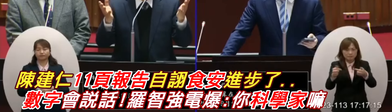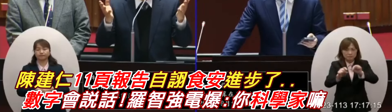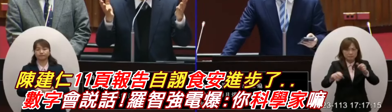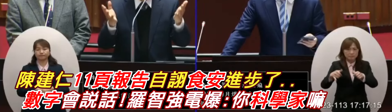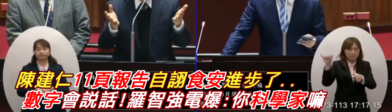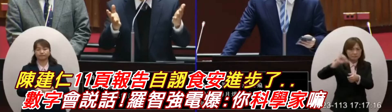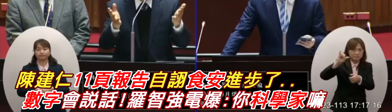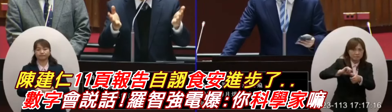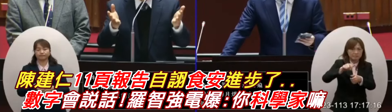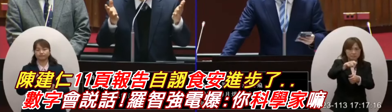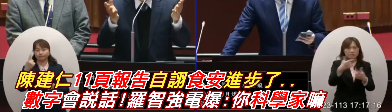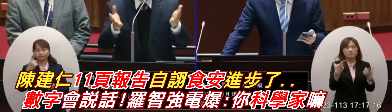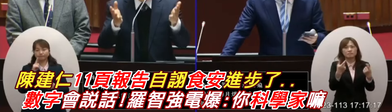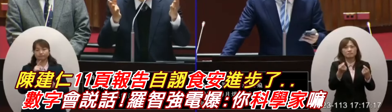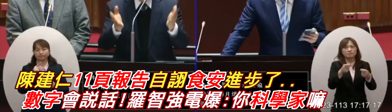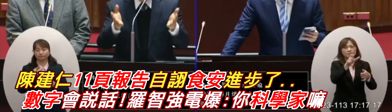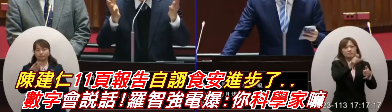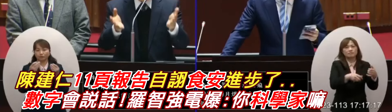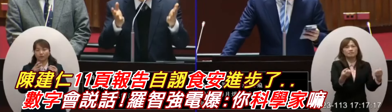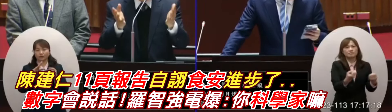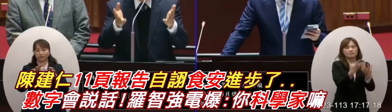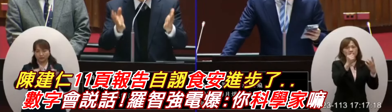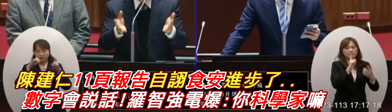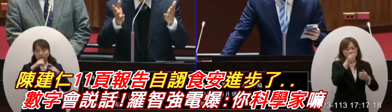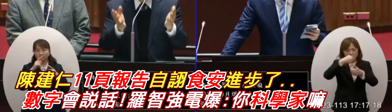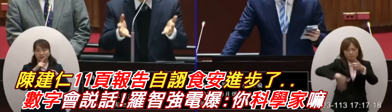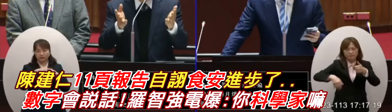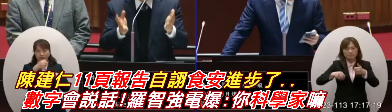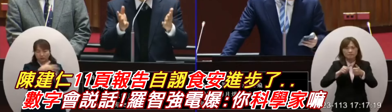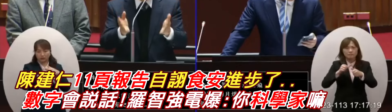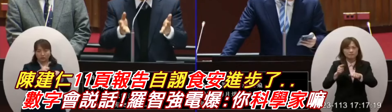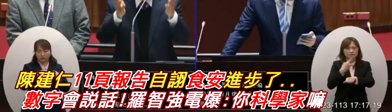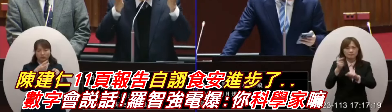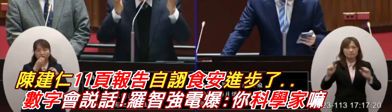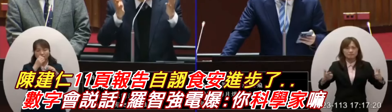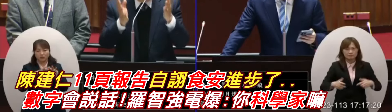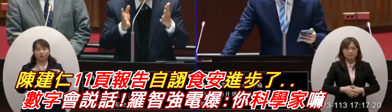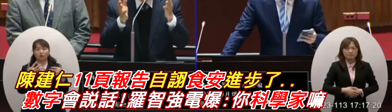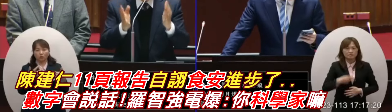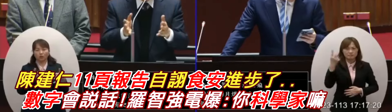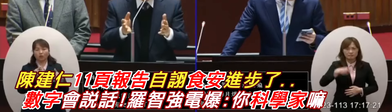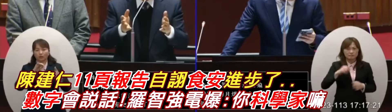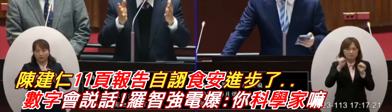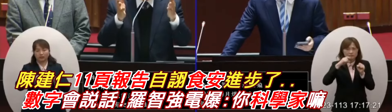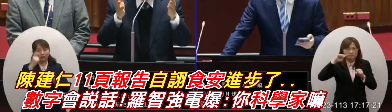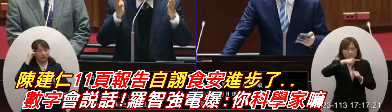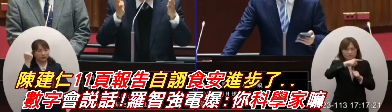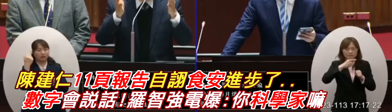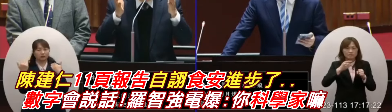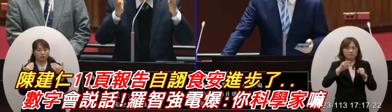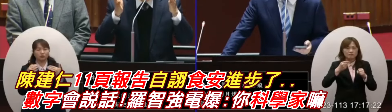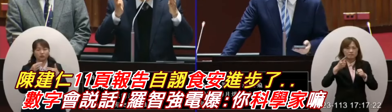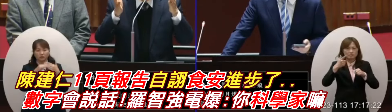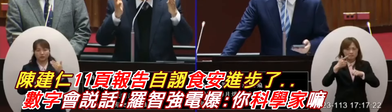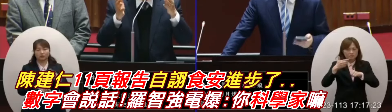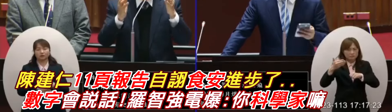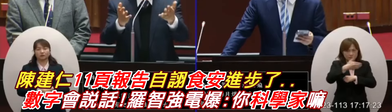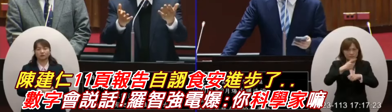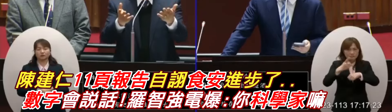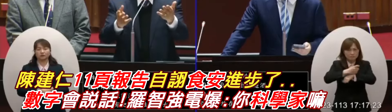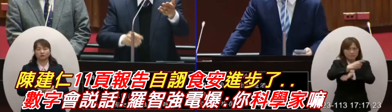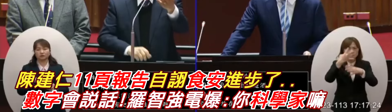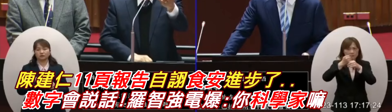案啦，你没有放在 你 的报告啦。 没有把系统性。 2016年过期冷冻 定义 水产品是系统还是个案？